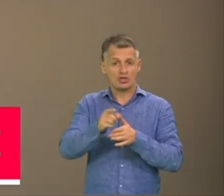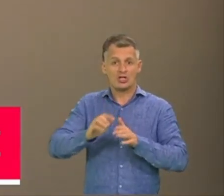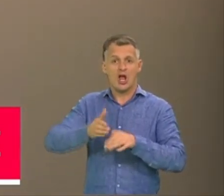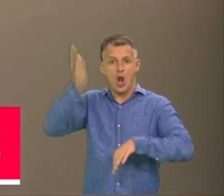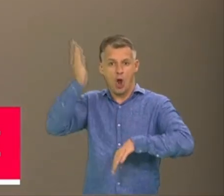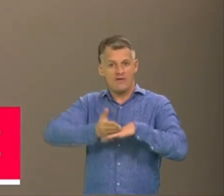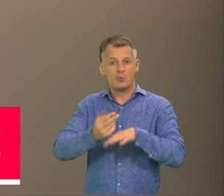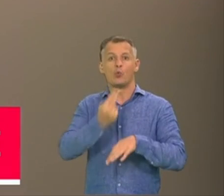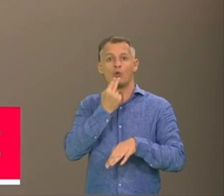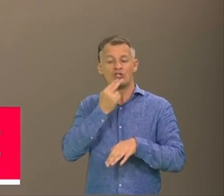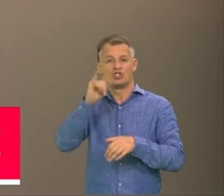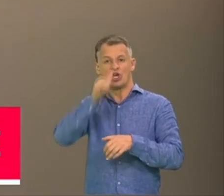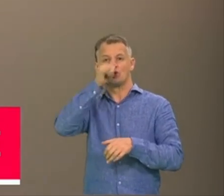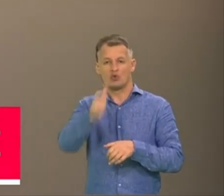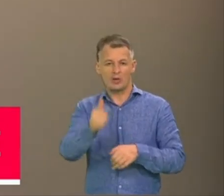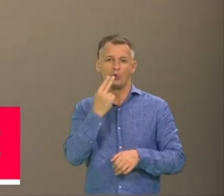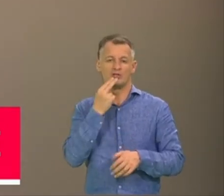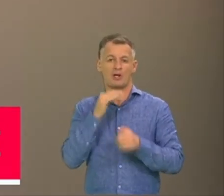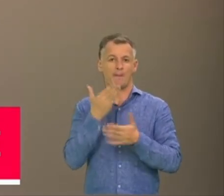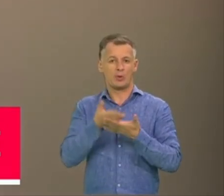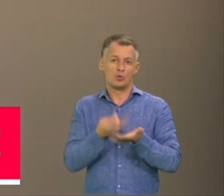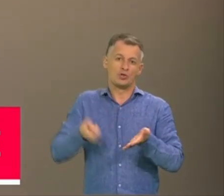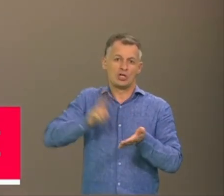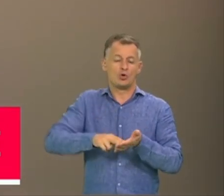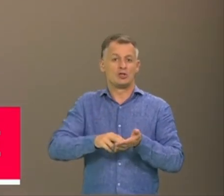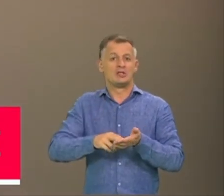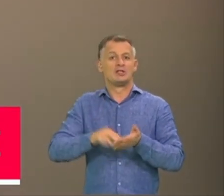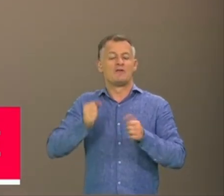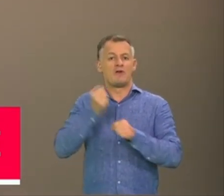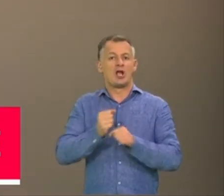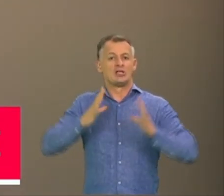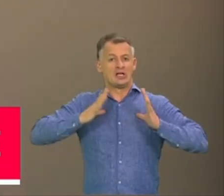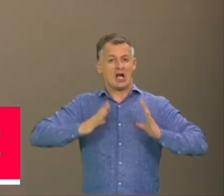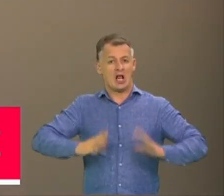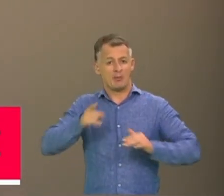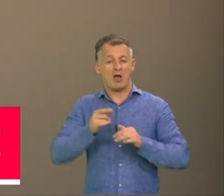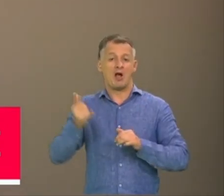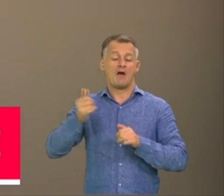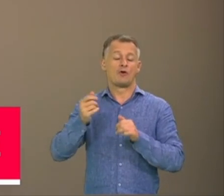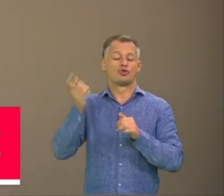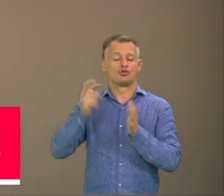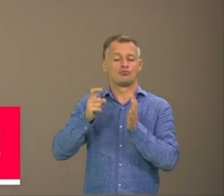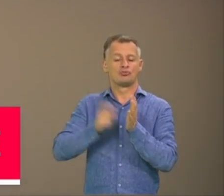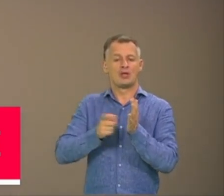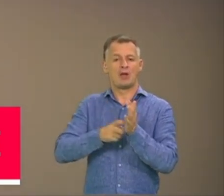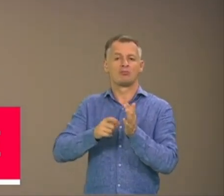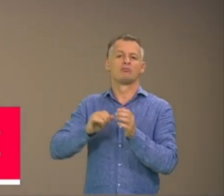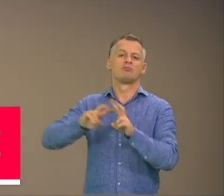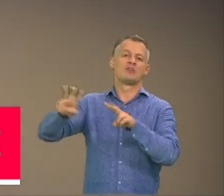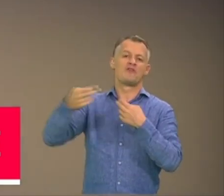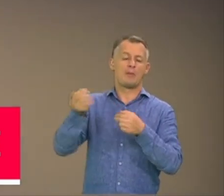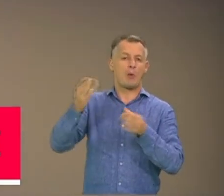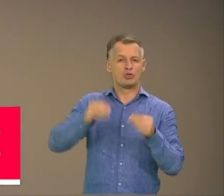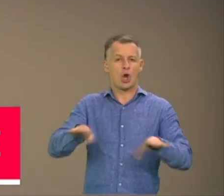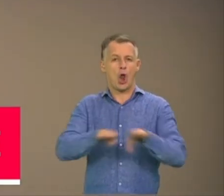și înjurat pe polițiști. Pentru a restabili ordinea au fost solicitate întăriri. În cele din urmă, cei implicați în scandal au fost imobilizați și duși